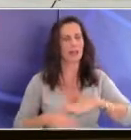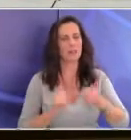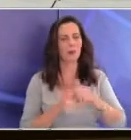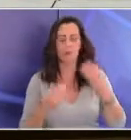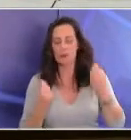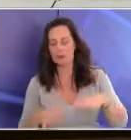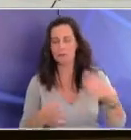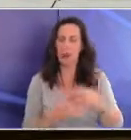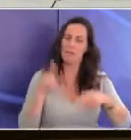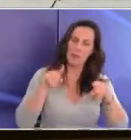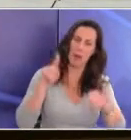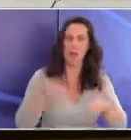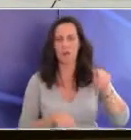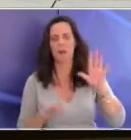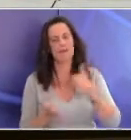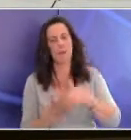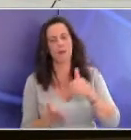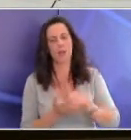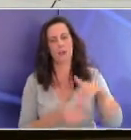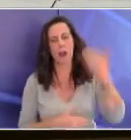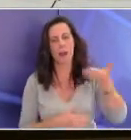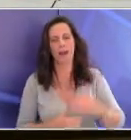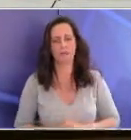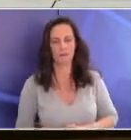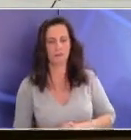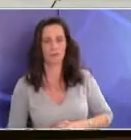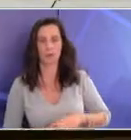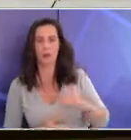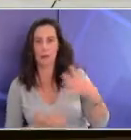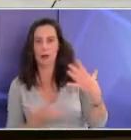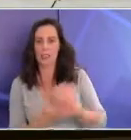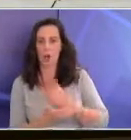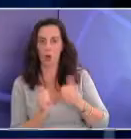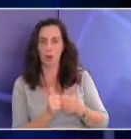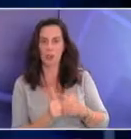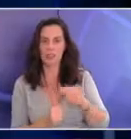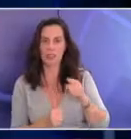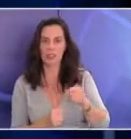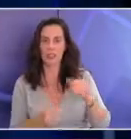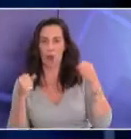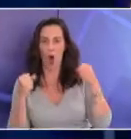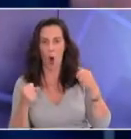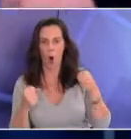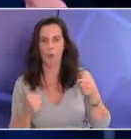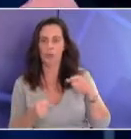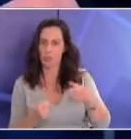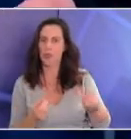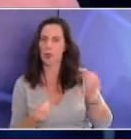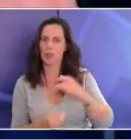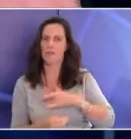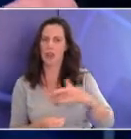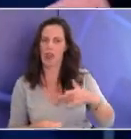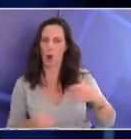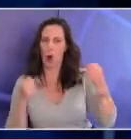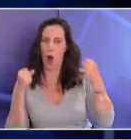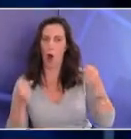מנצחים, מפסידים, פעם ככה, פעם ככה, וממשיכים הלאה לשלב הבא. ובכל זאת, בהצלחות בספורט זה מצד האוהדים, זה גם מוסיף לאגו של